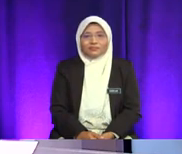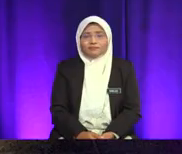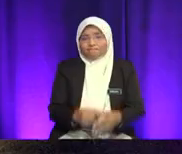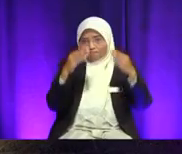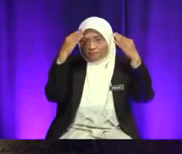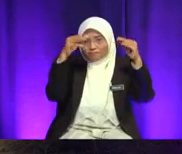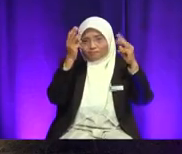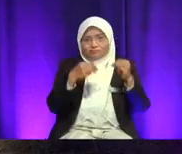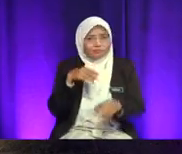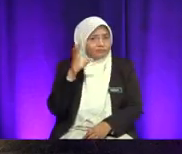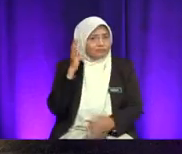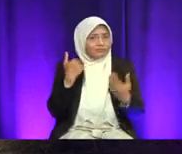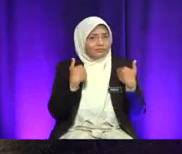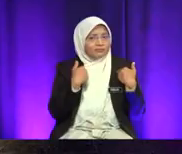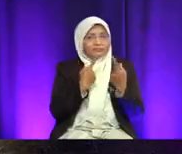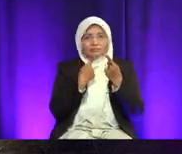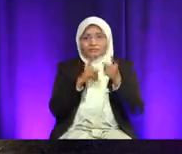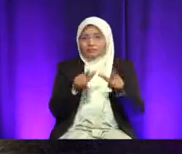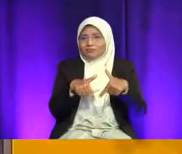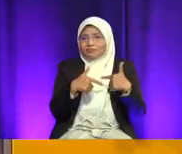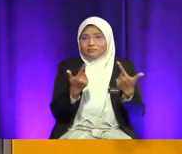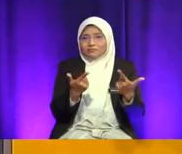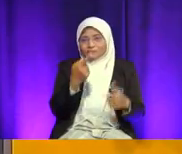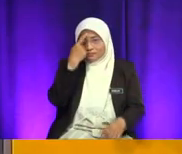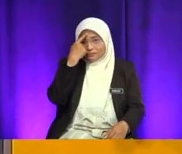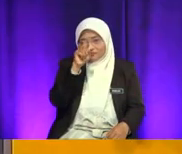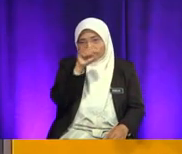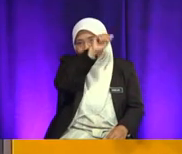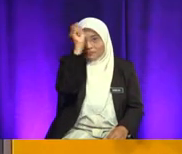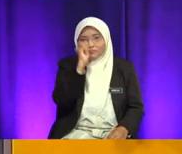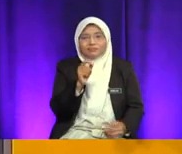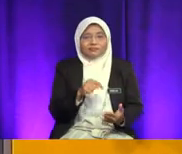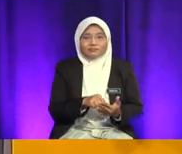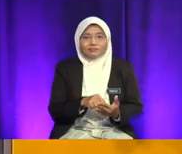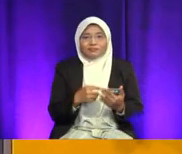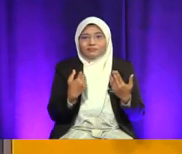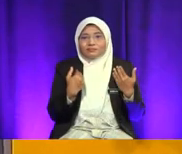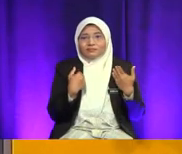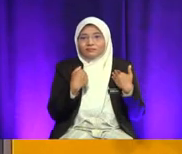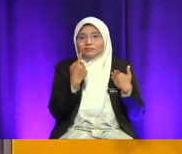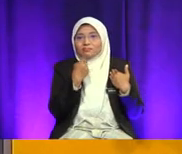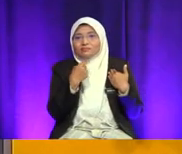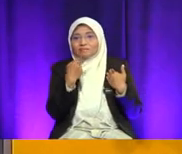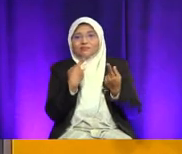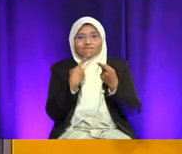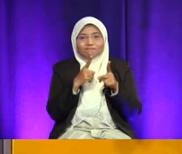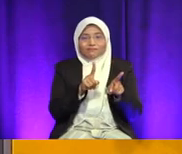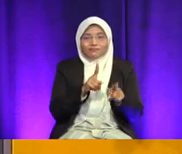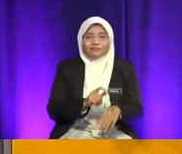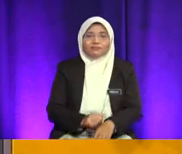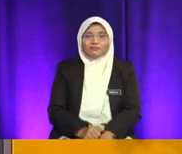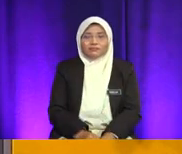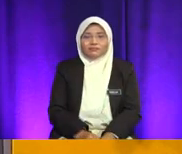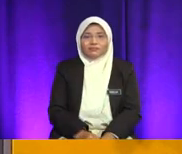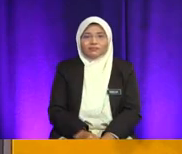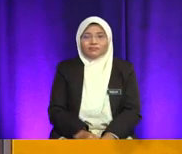mungkin ada jawaban lain untuk soal ini ada sapu-sapu naik Coba jawab Fatimah Coba jawab untuk